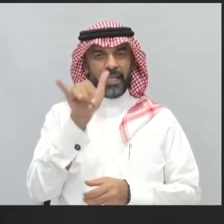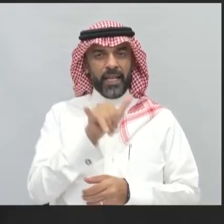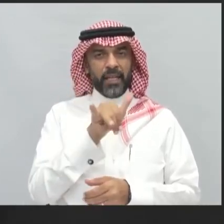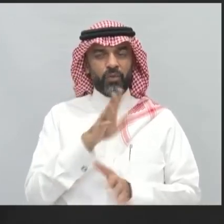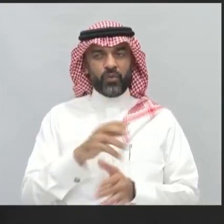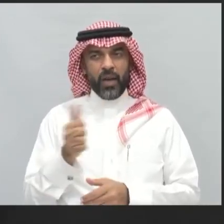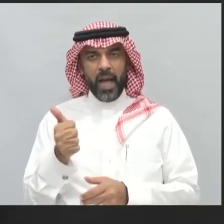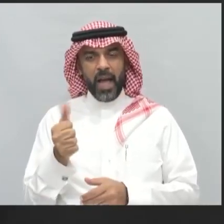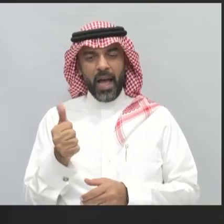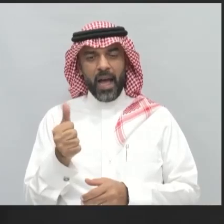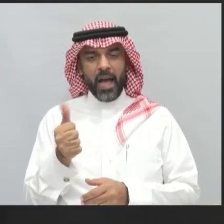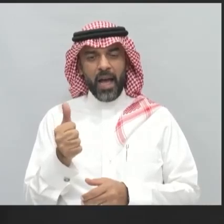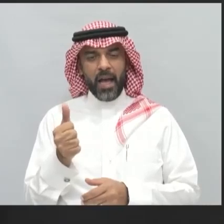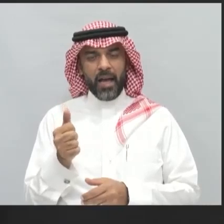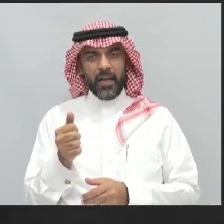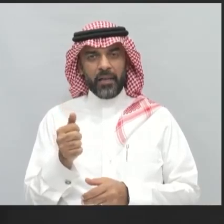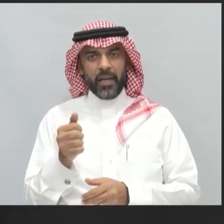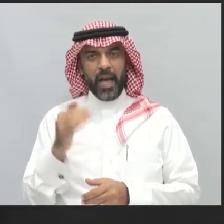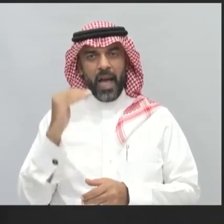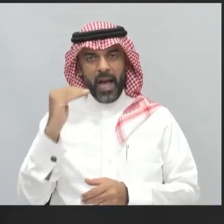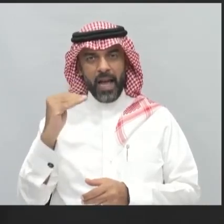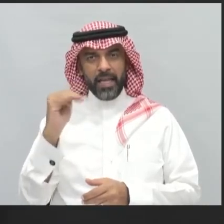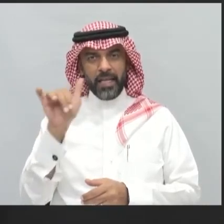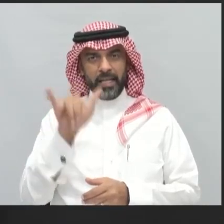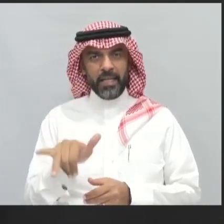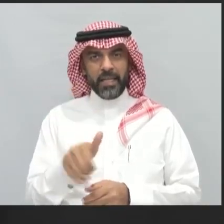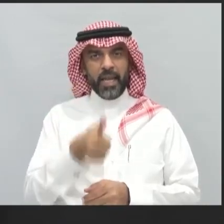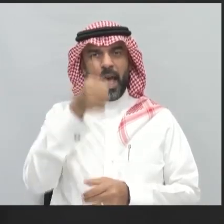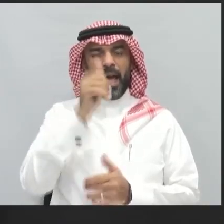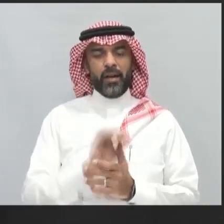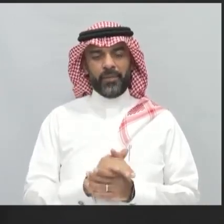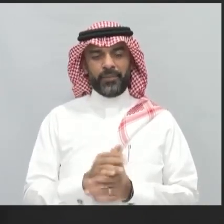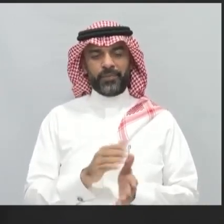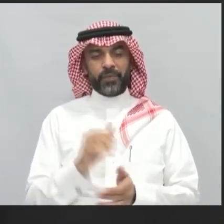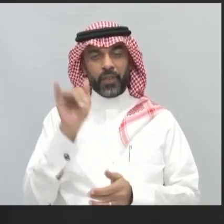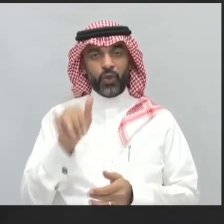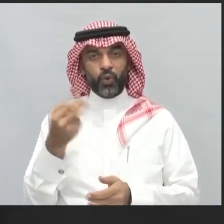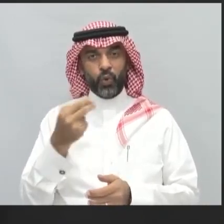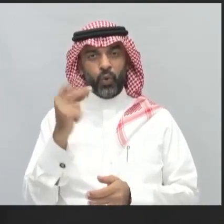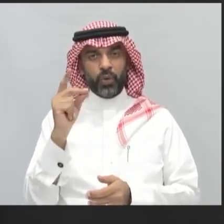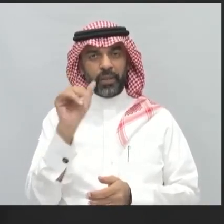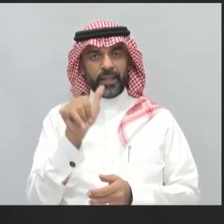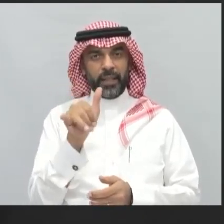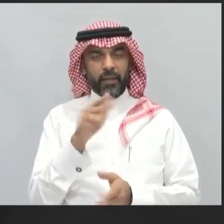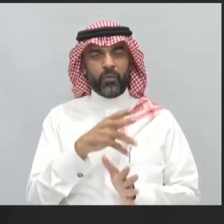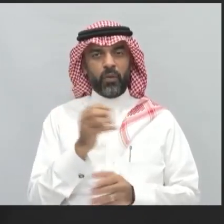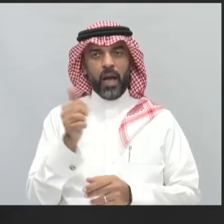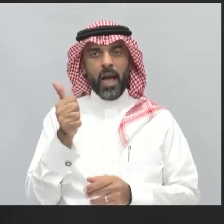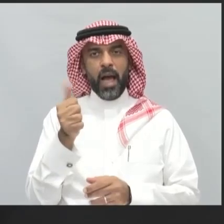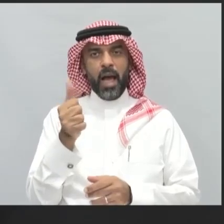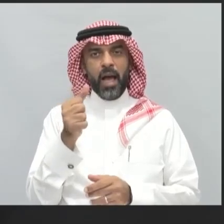و او اقصد يحيي نقول حي وايضا يعطي نقول اعطى الفعل